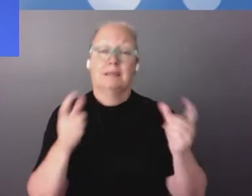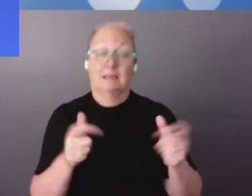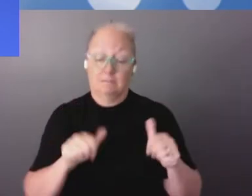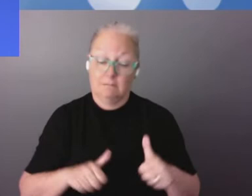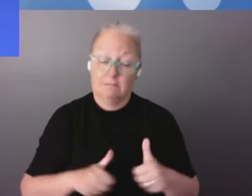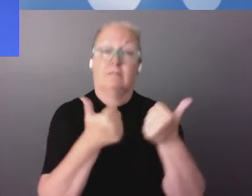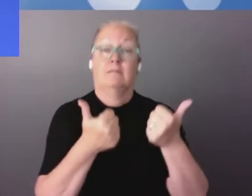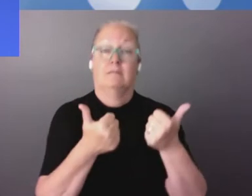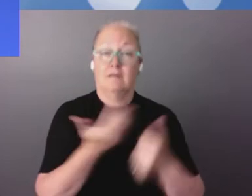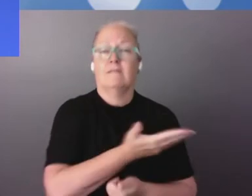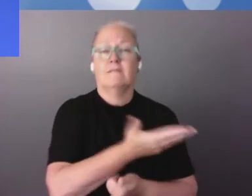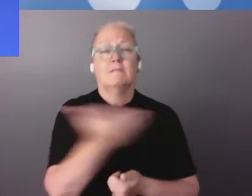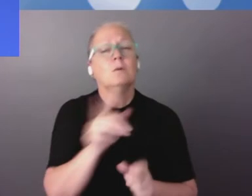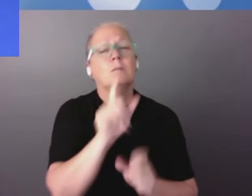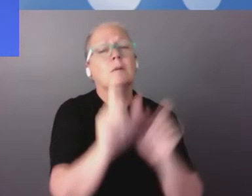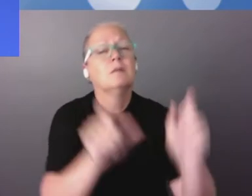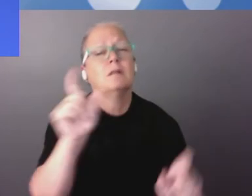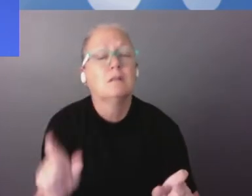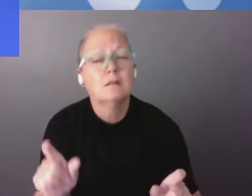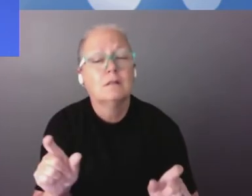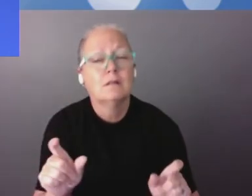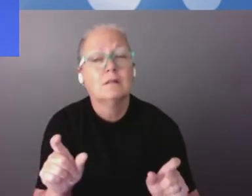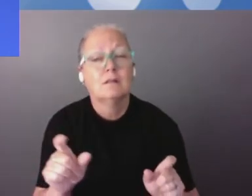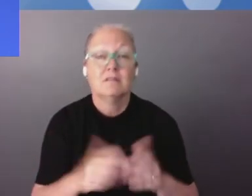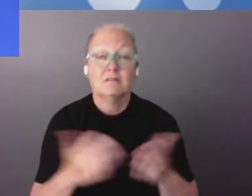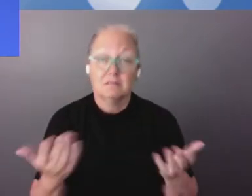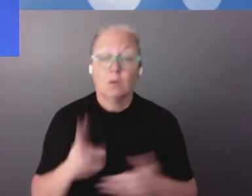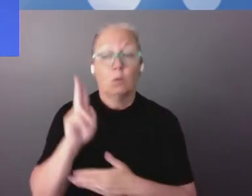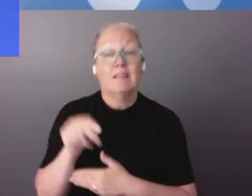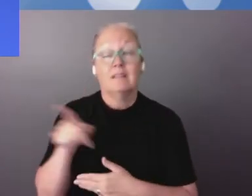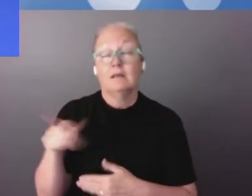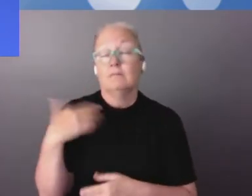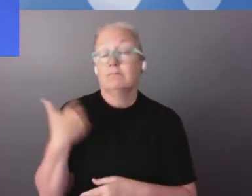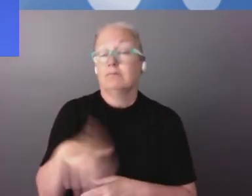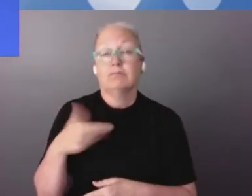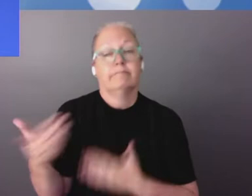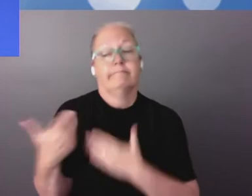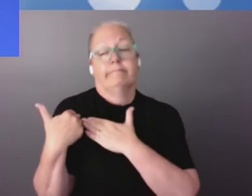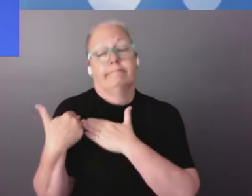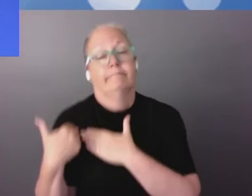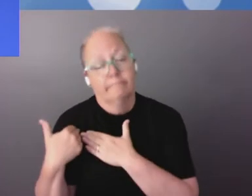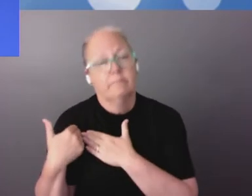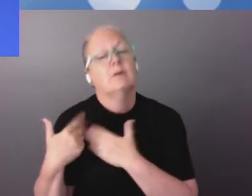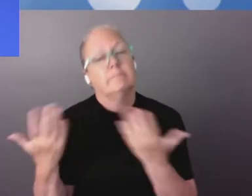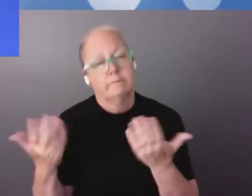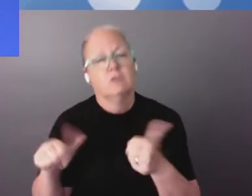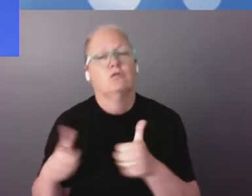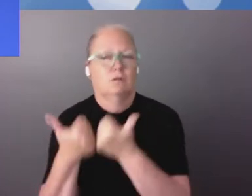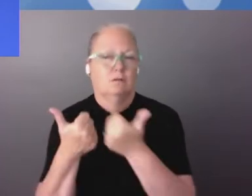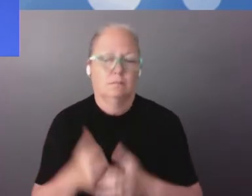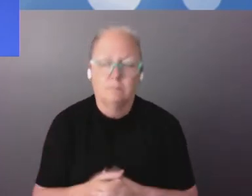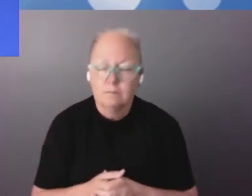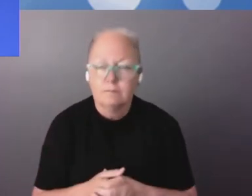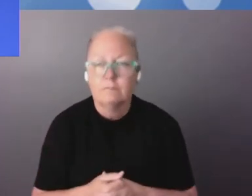التحديات أمام منظمة الأمم المتحدة. وتم إنشاء هذه المنظمة بعد الحرب